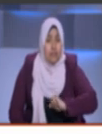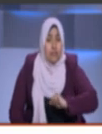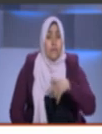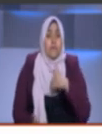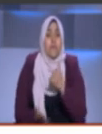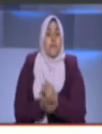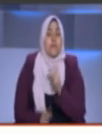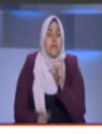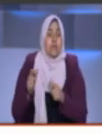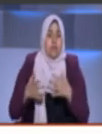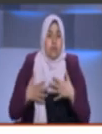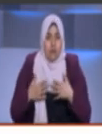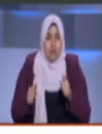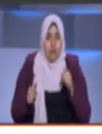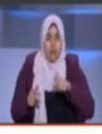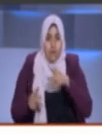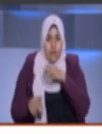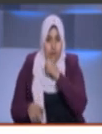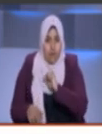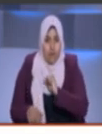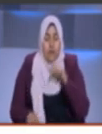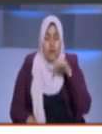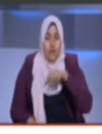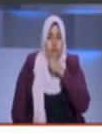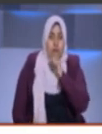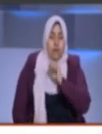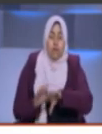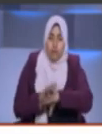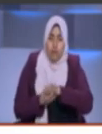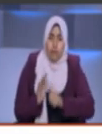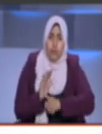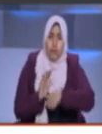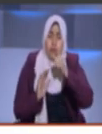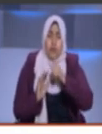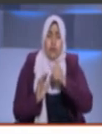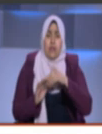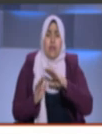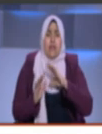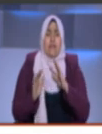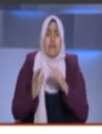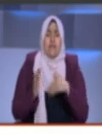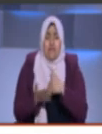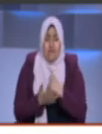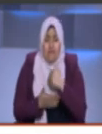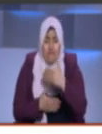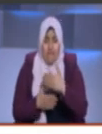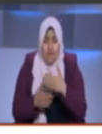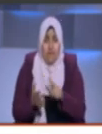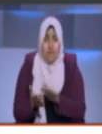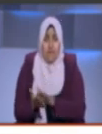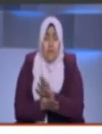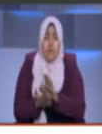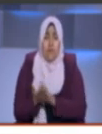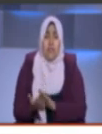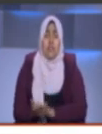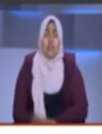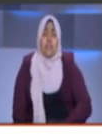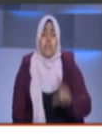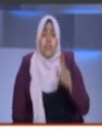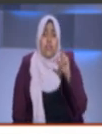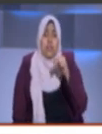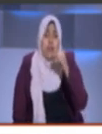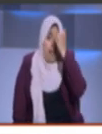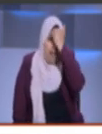لمسؤولين الصحة في فرنسا أنه فرنسا تخطت بكل أسف عتبة محزنة وهي أكثر من 20 ألف حالة وفاة.